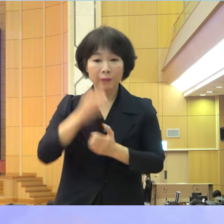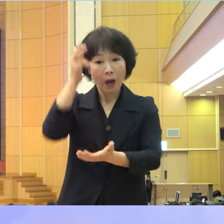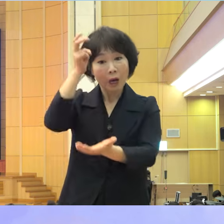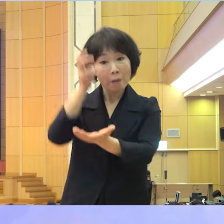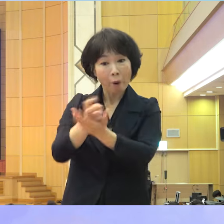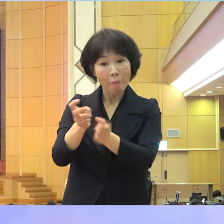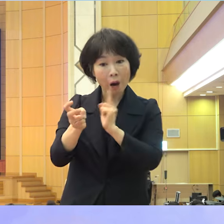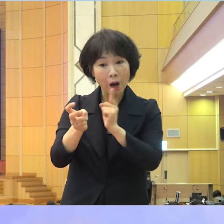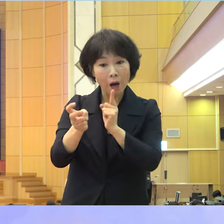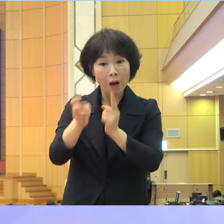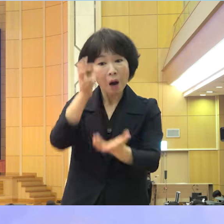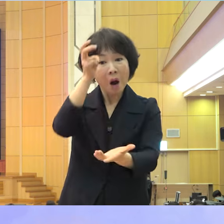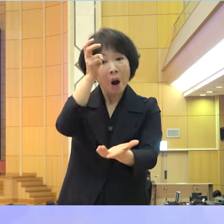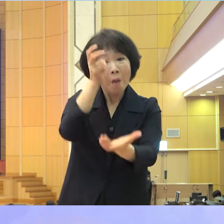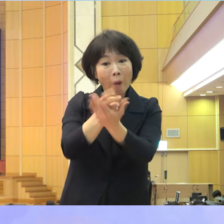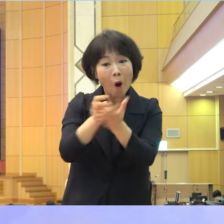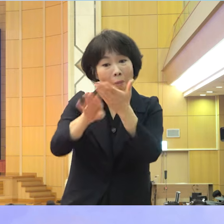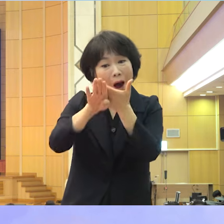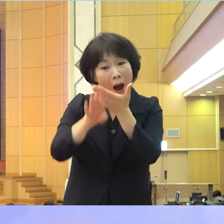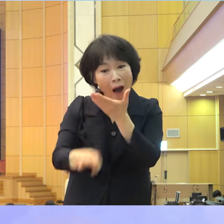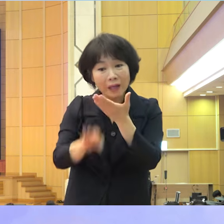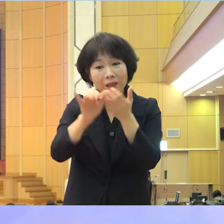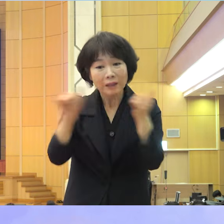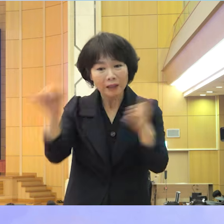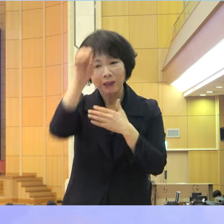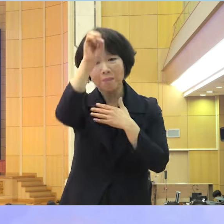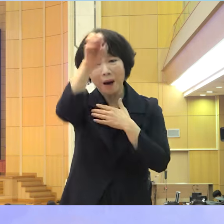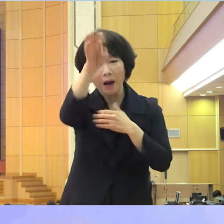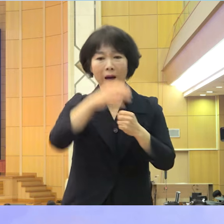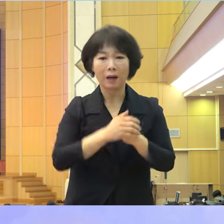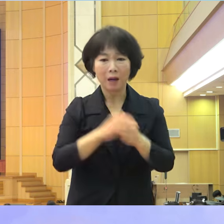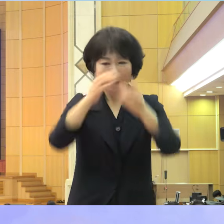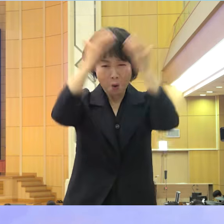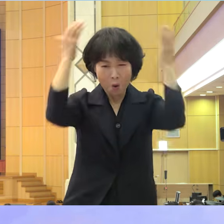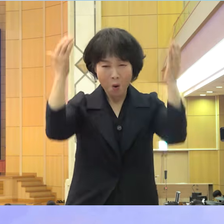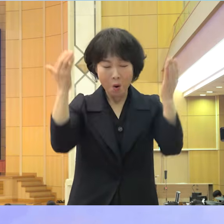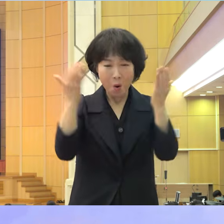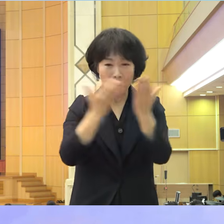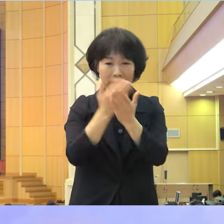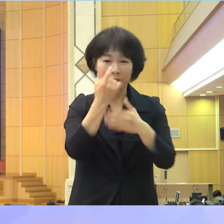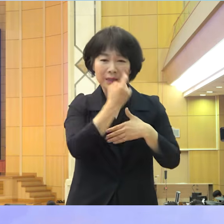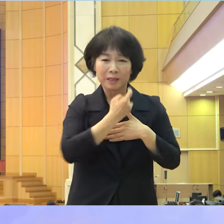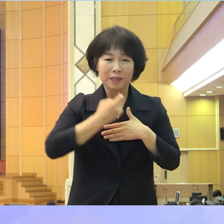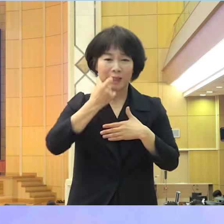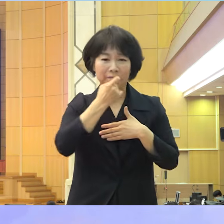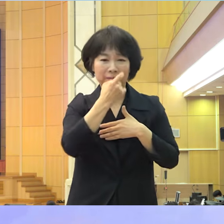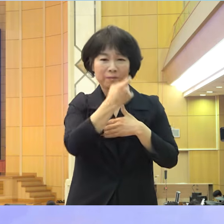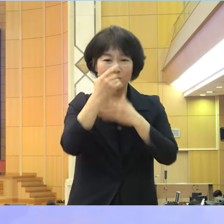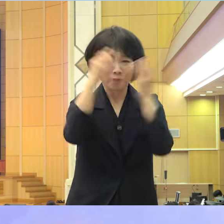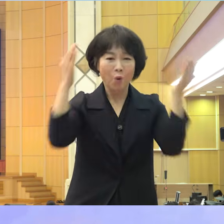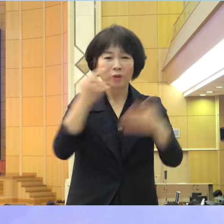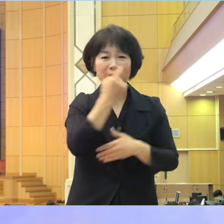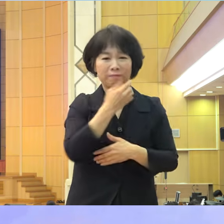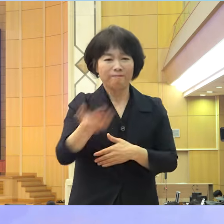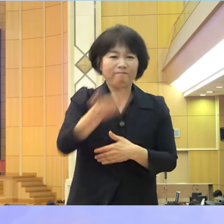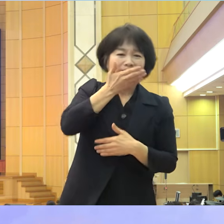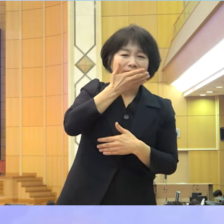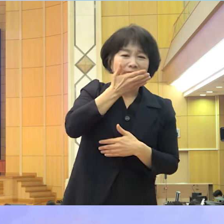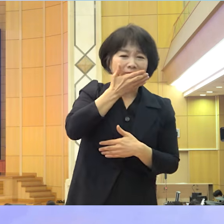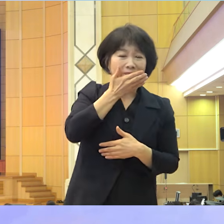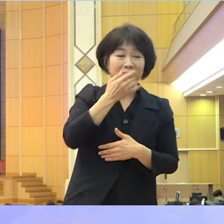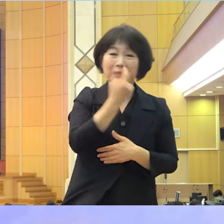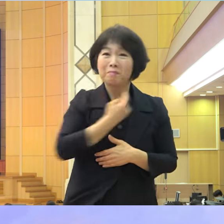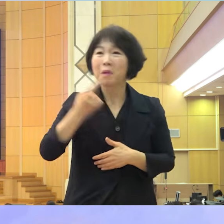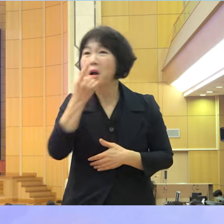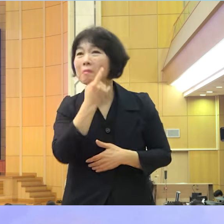말하는 바는 율법 아래 있는 자들에게 말하는 것이니 이는 모든 입을 막고, 모든 입을 막는 말은